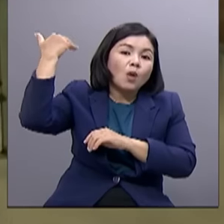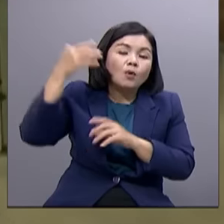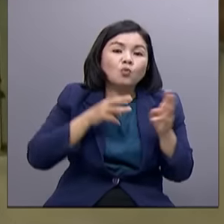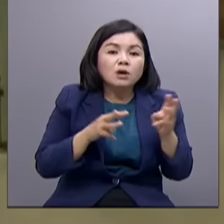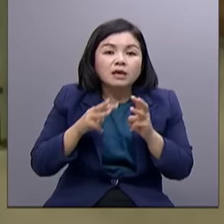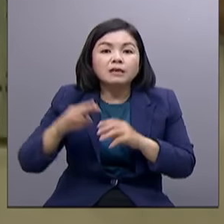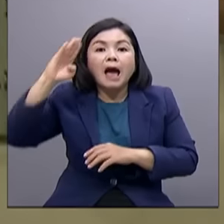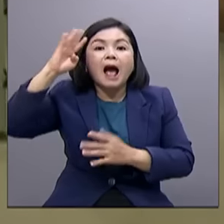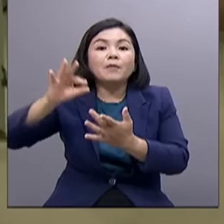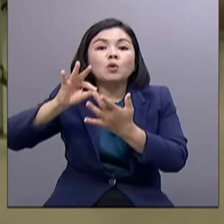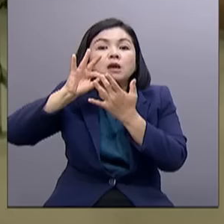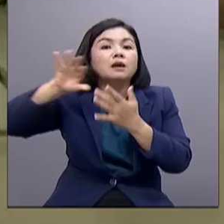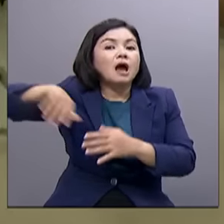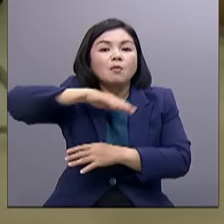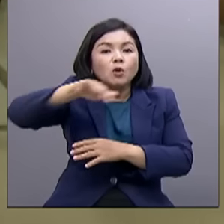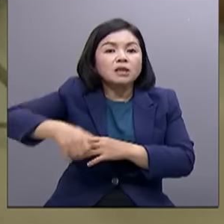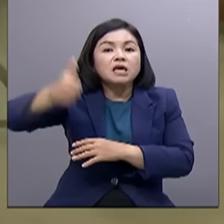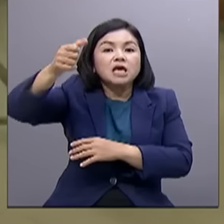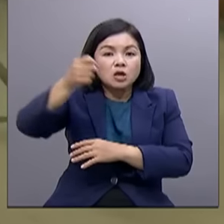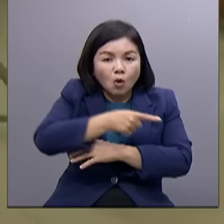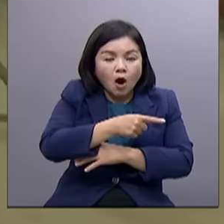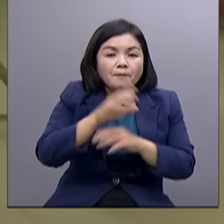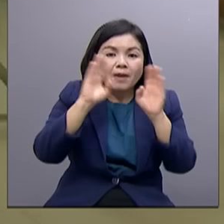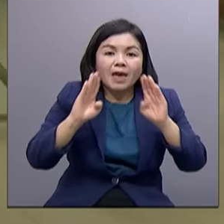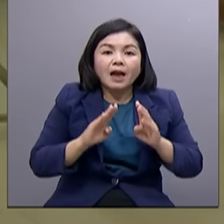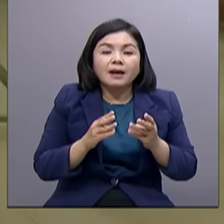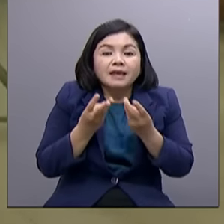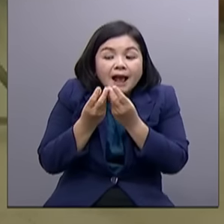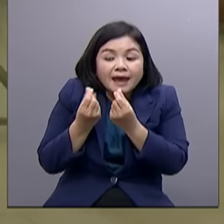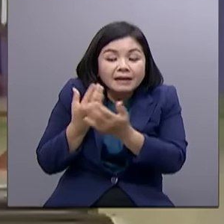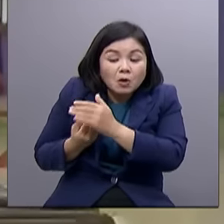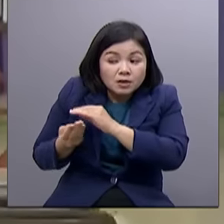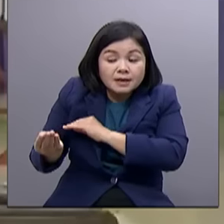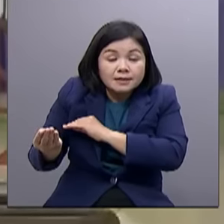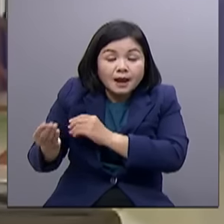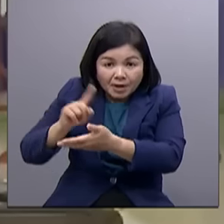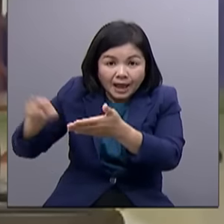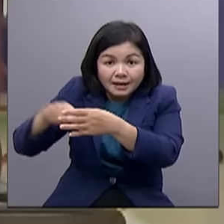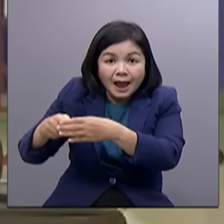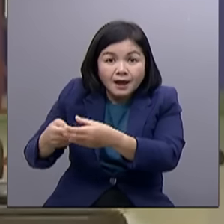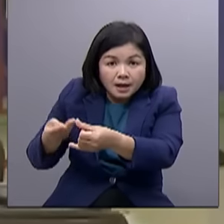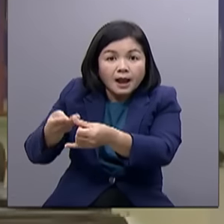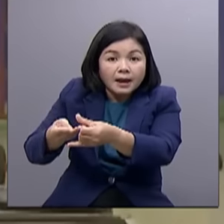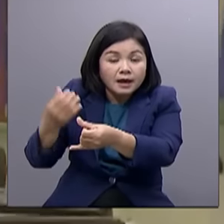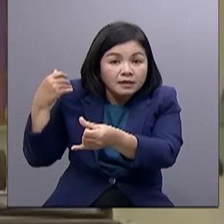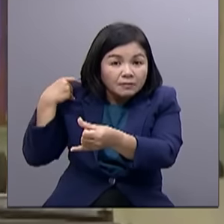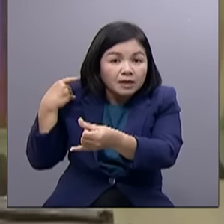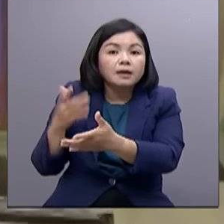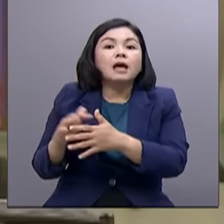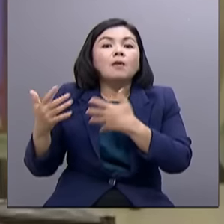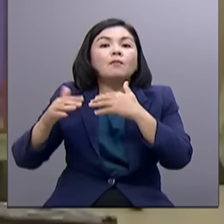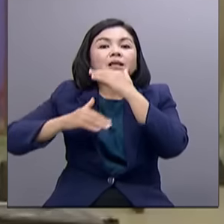คสชทั้งหมดเลยและการฮ้วหรือการแลกคะแนนด้วยเงินในลักษณะนี้ท้ายที่สุดพอมีการพัฒนา